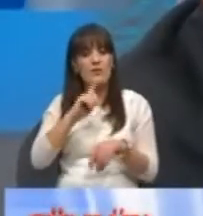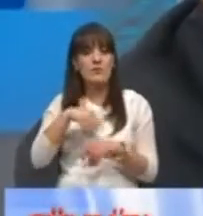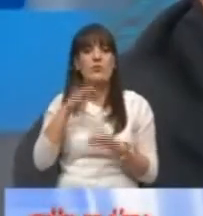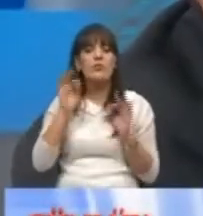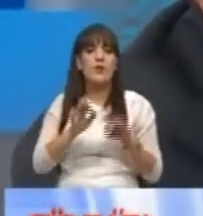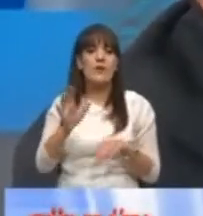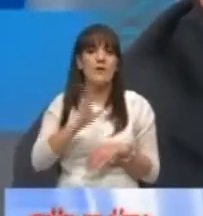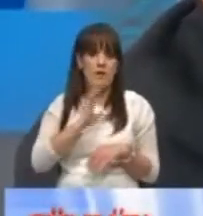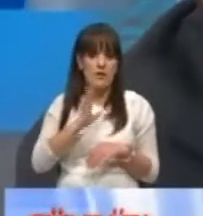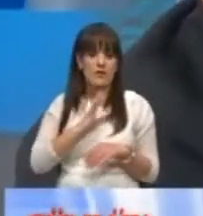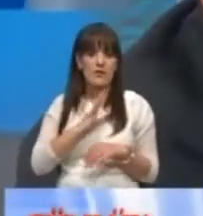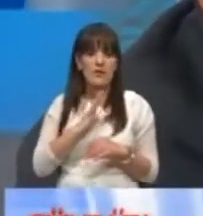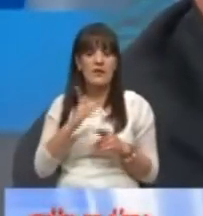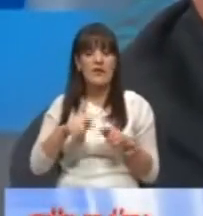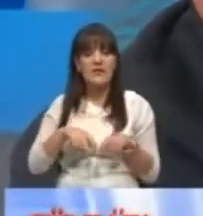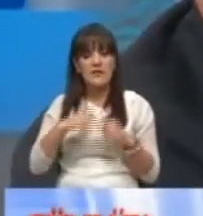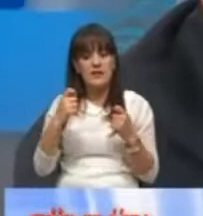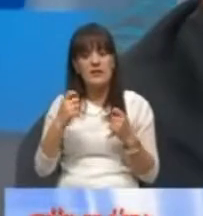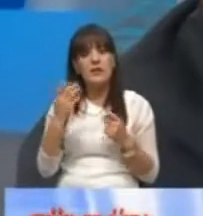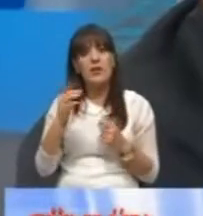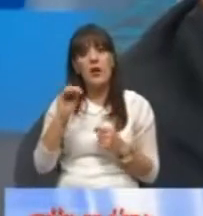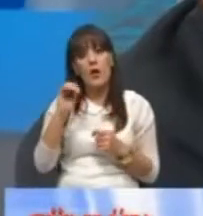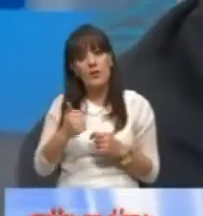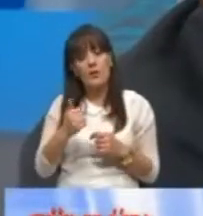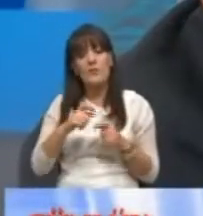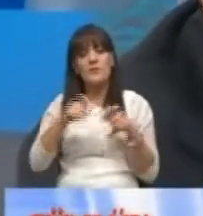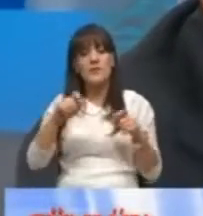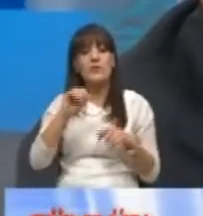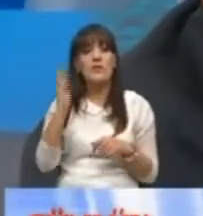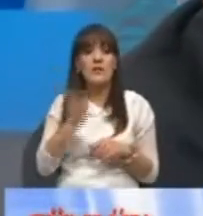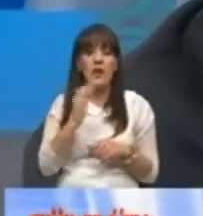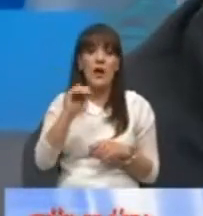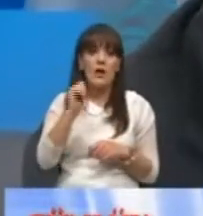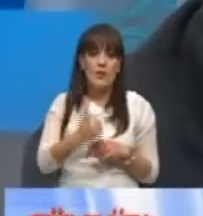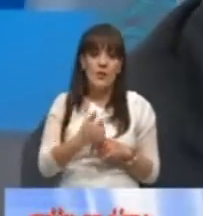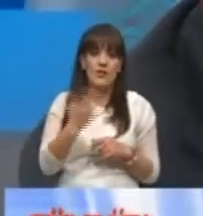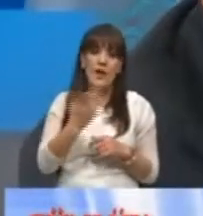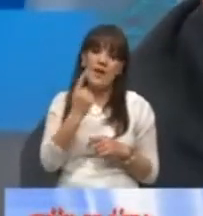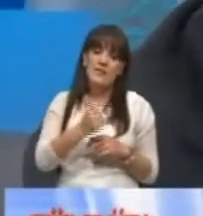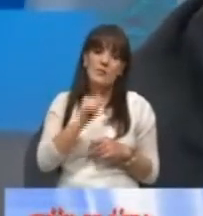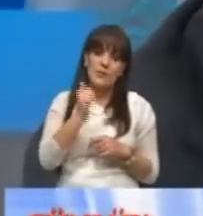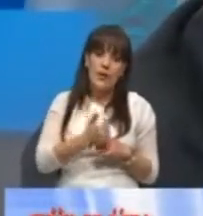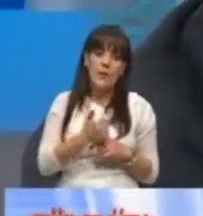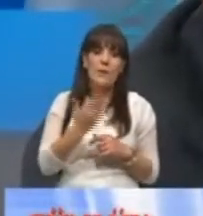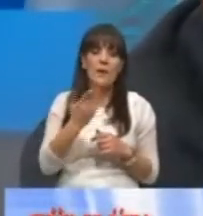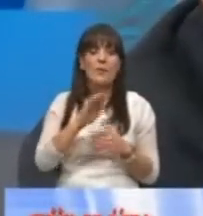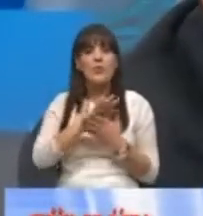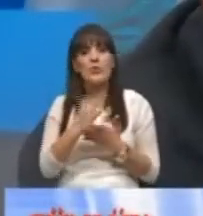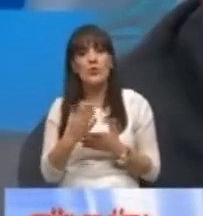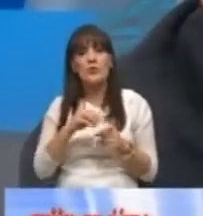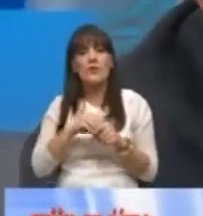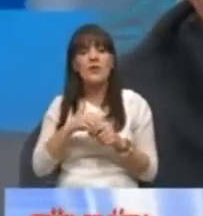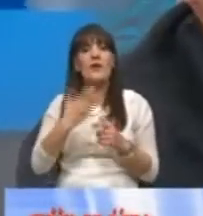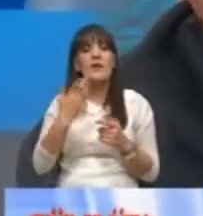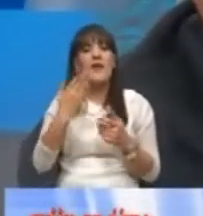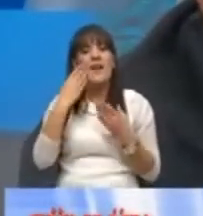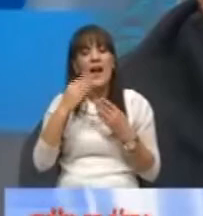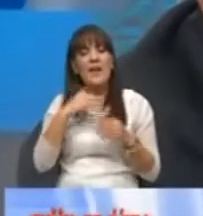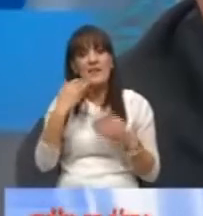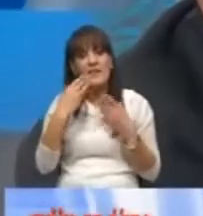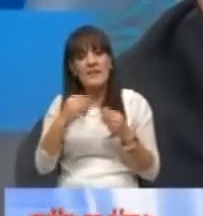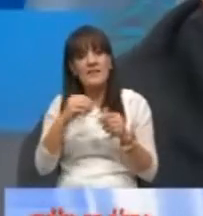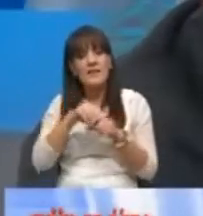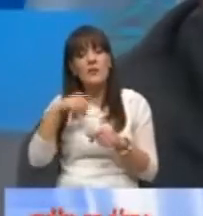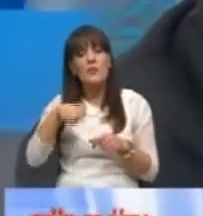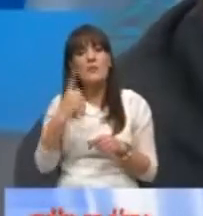var. Yani kırıktır, önemlidir, çıkıktır, daha az önemlidir ya da burkulmadır, incinmedir. Yani bundan